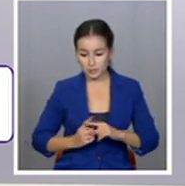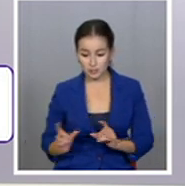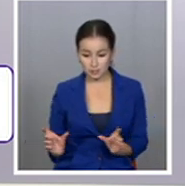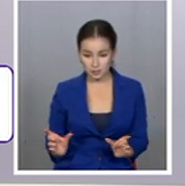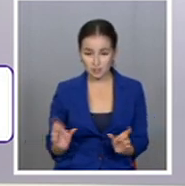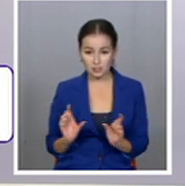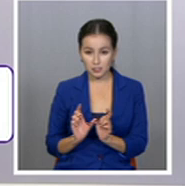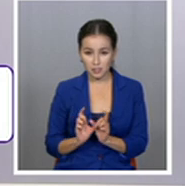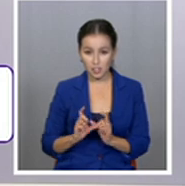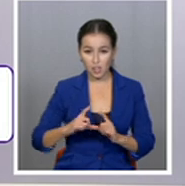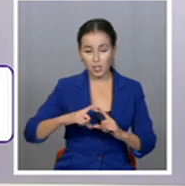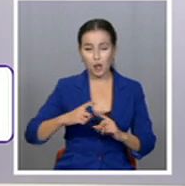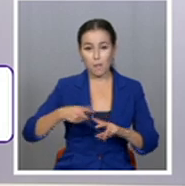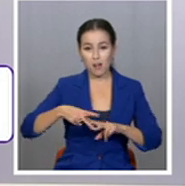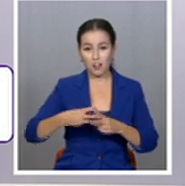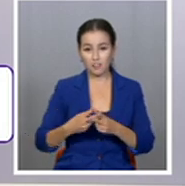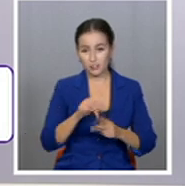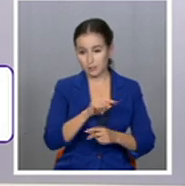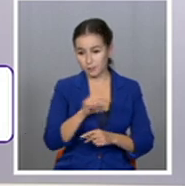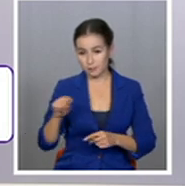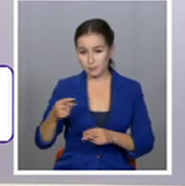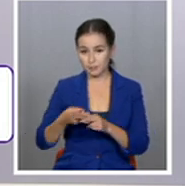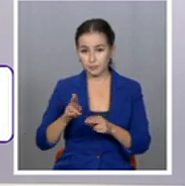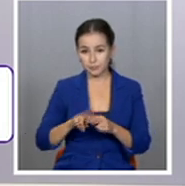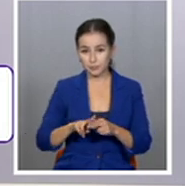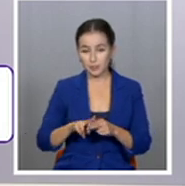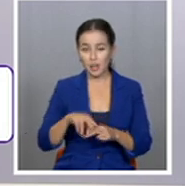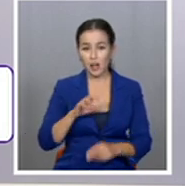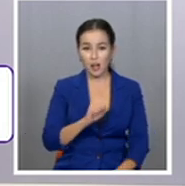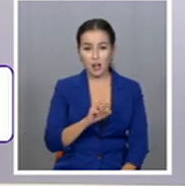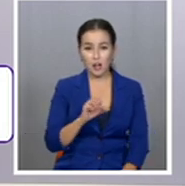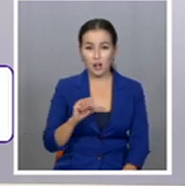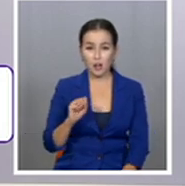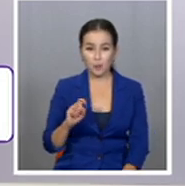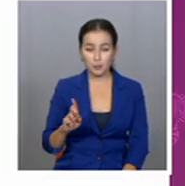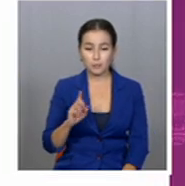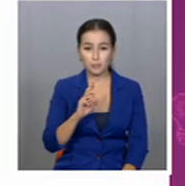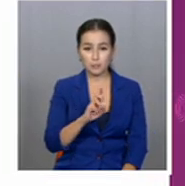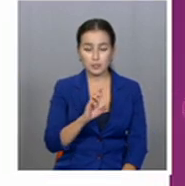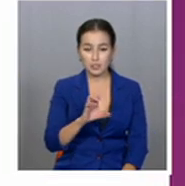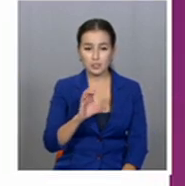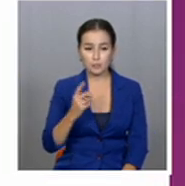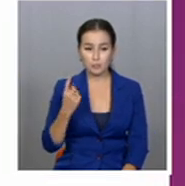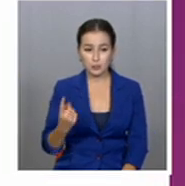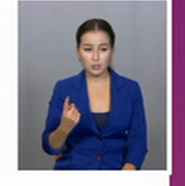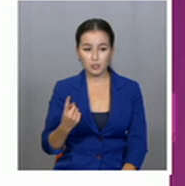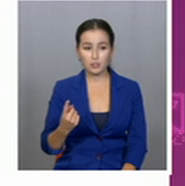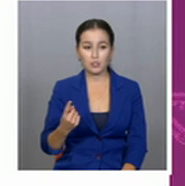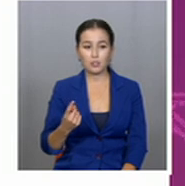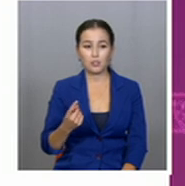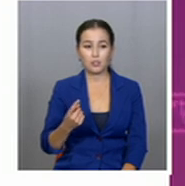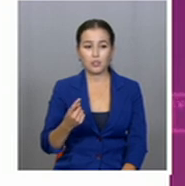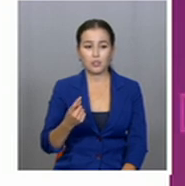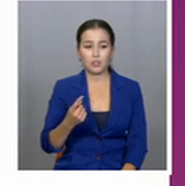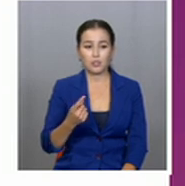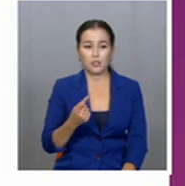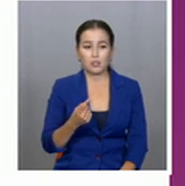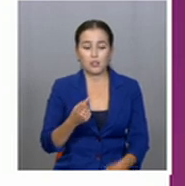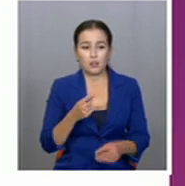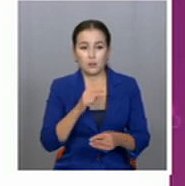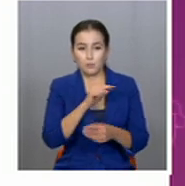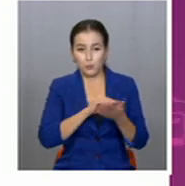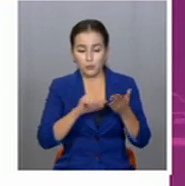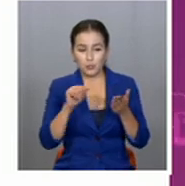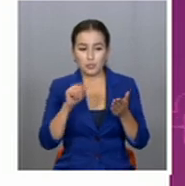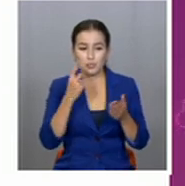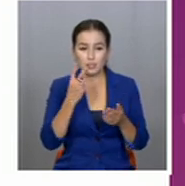Б1 тең А, А1 қосылған С, С1 бөлінген 2. Сонда Б, Б1 тең 5 қосылған